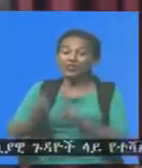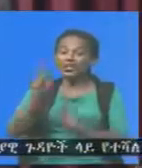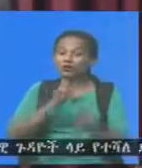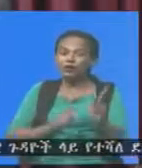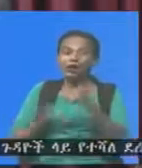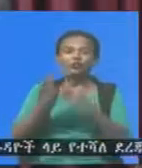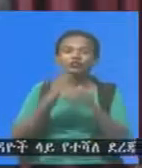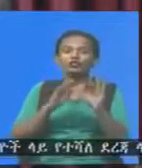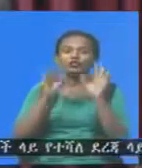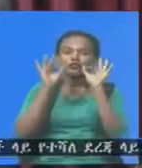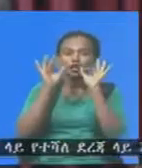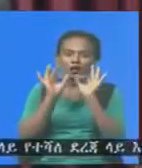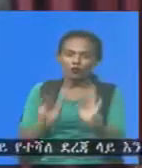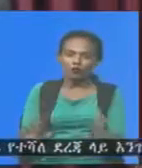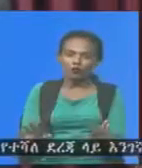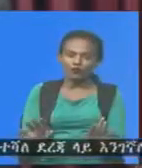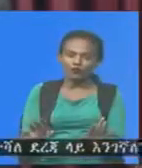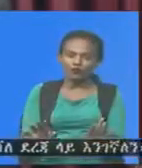የለውም።